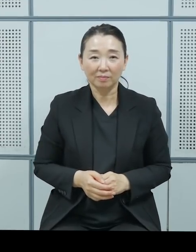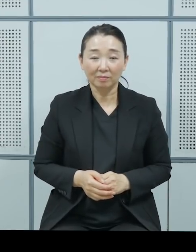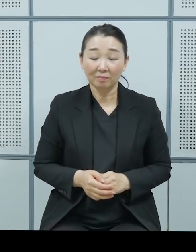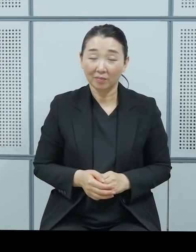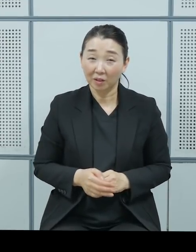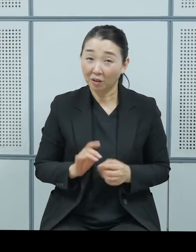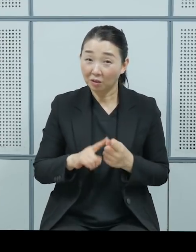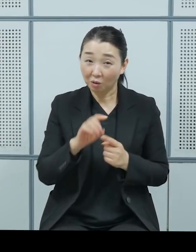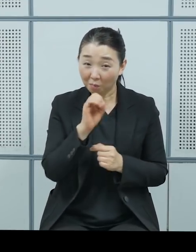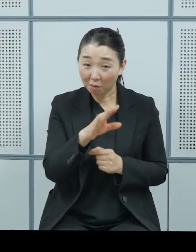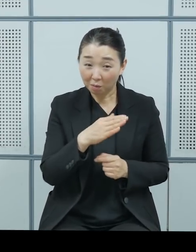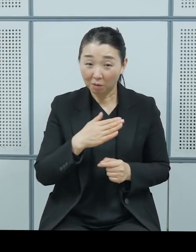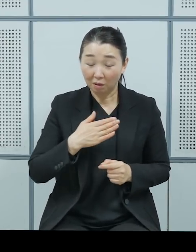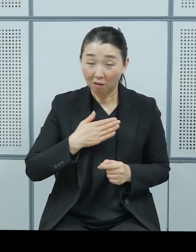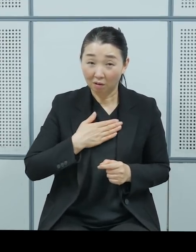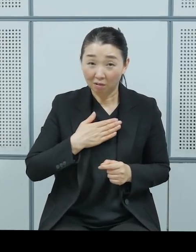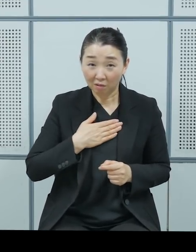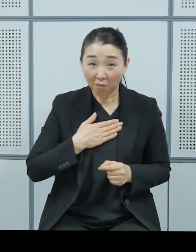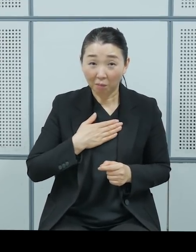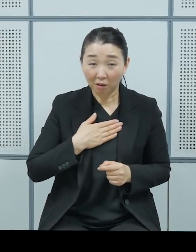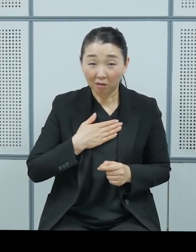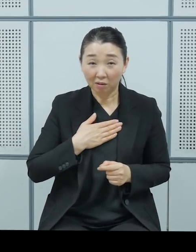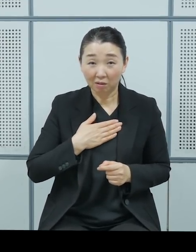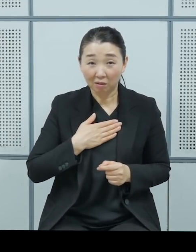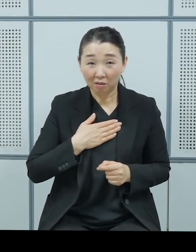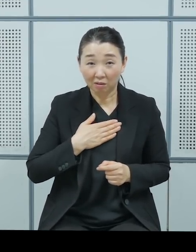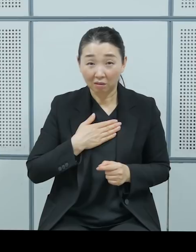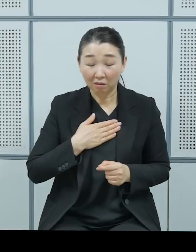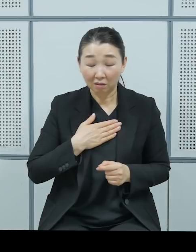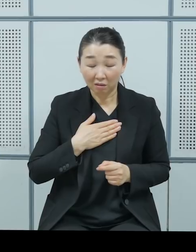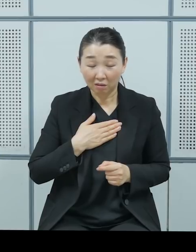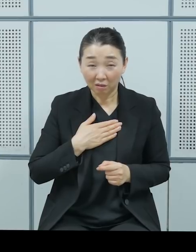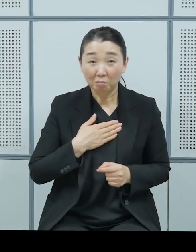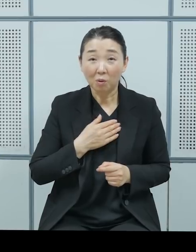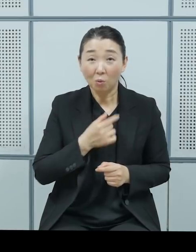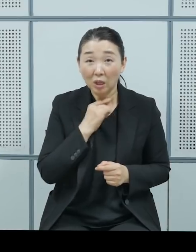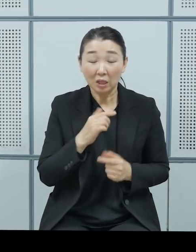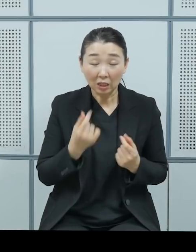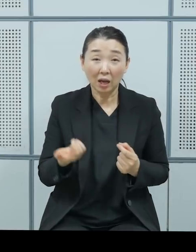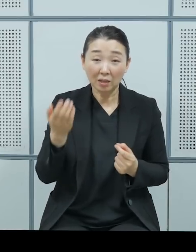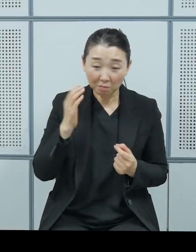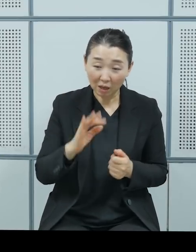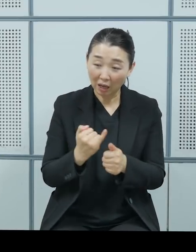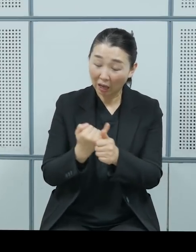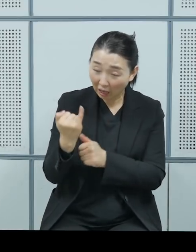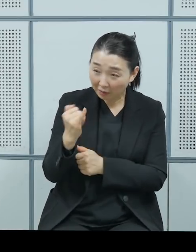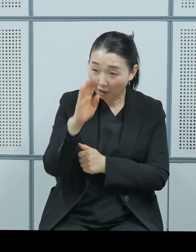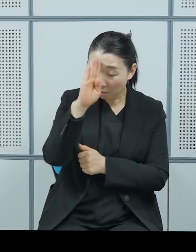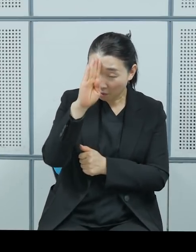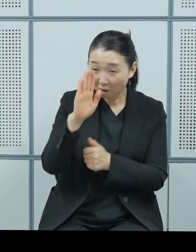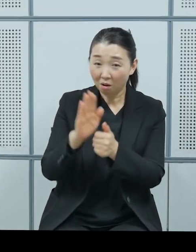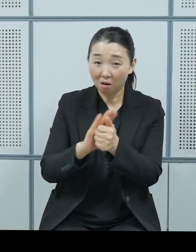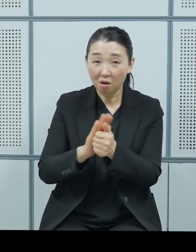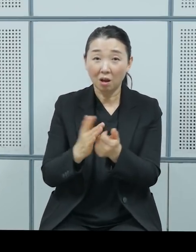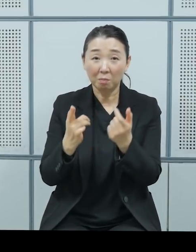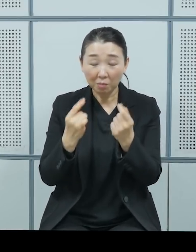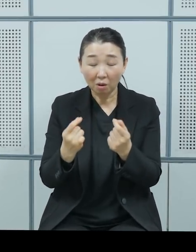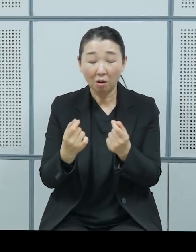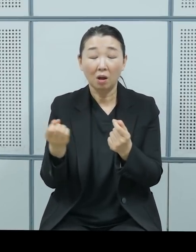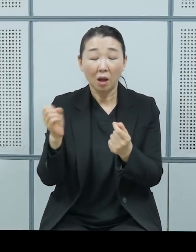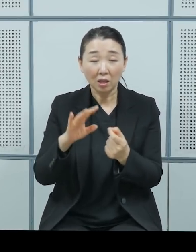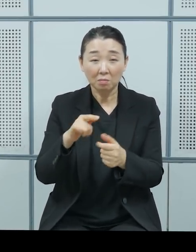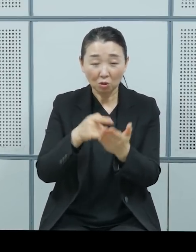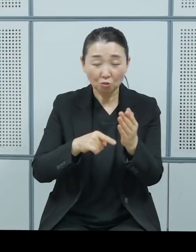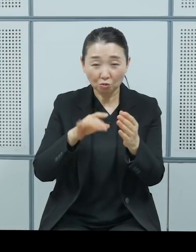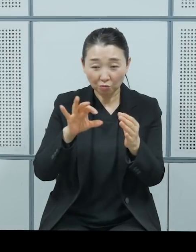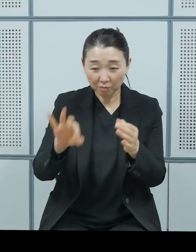이렇게 말씀드리면 저만 나눈 것 같지만 네. 제가 아내 간병비만 네. 수술비까지 다 합치면요 3억 한